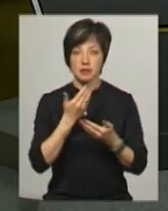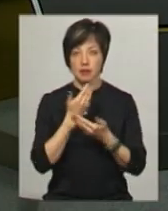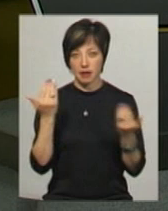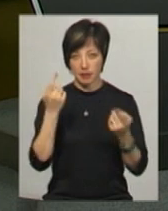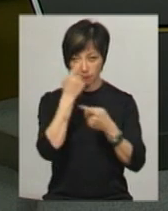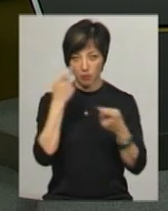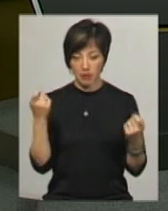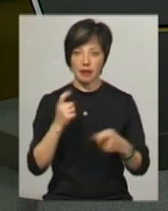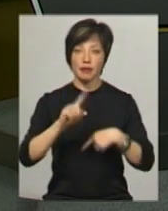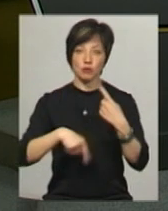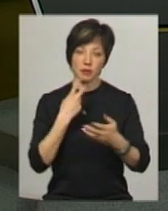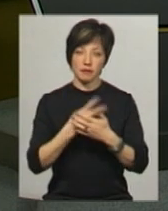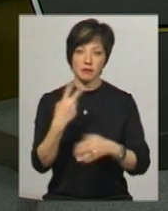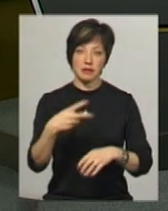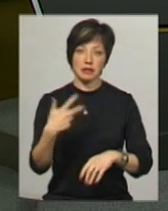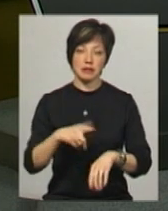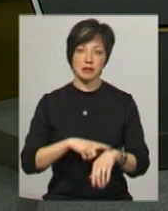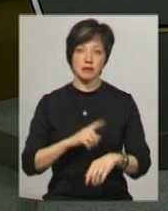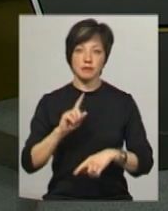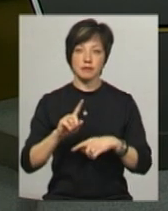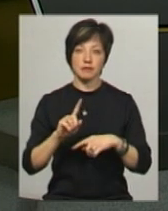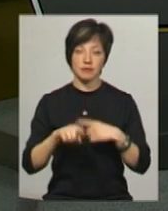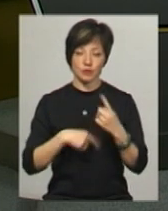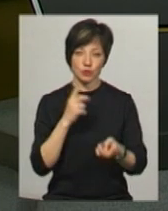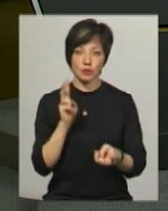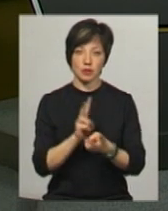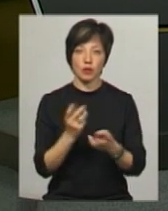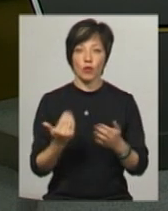цього випуску. Наступний дивіться о 20:30.